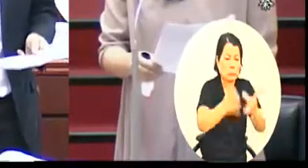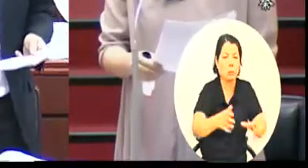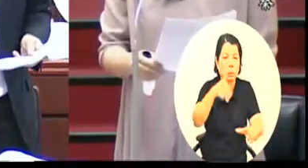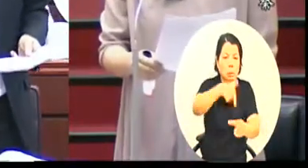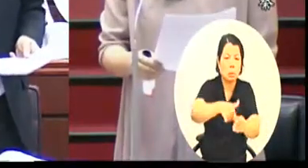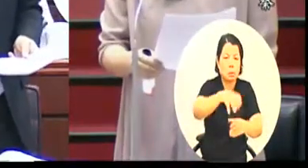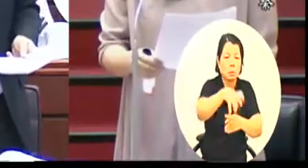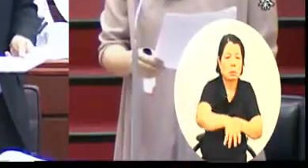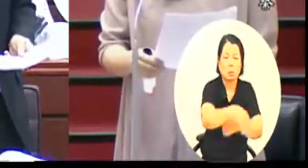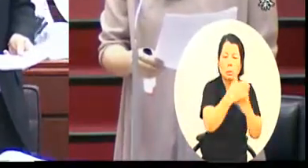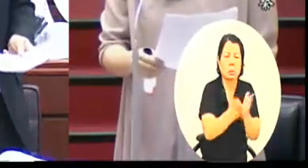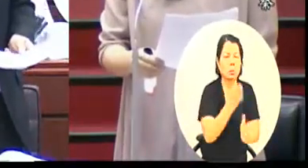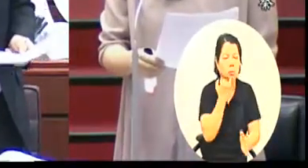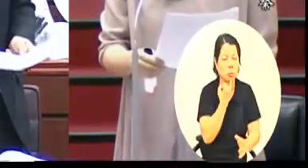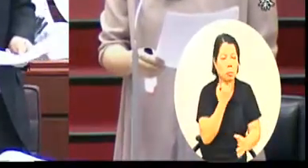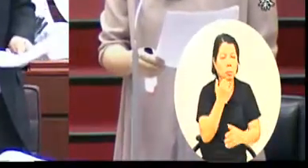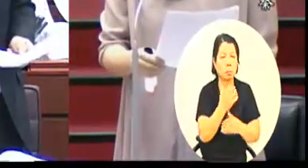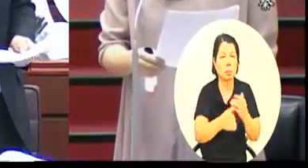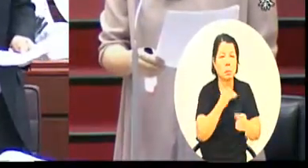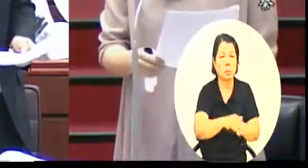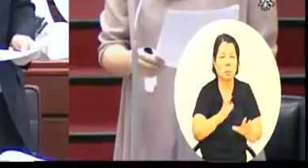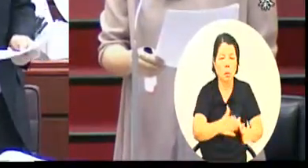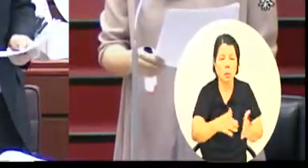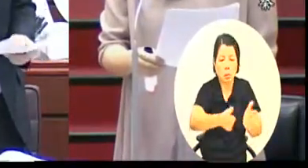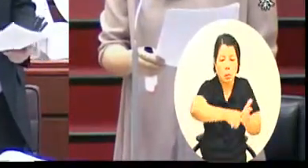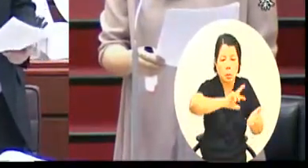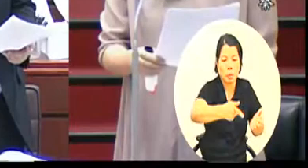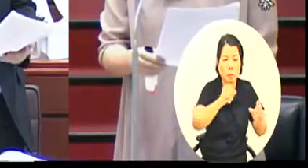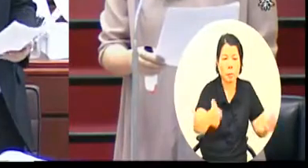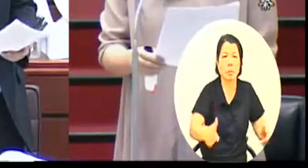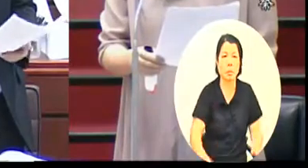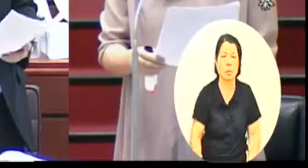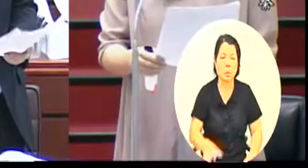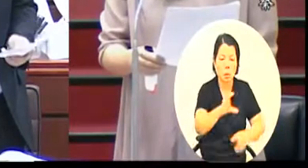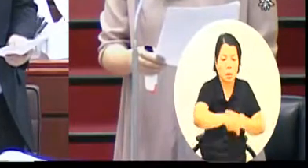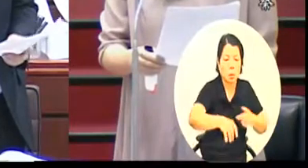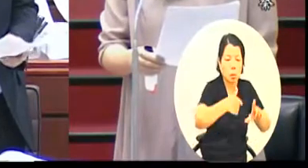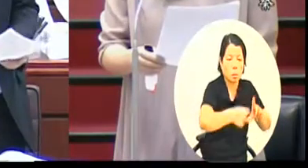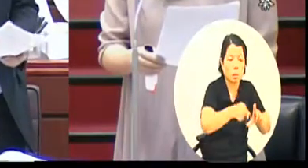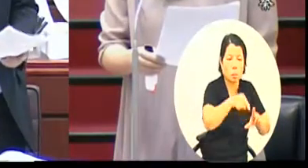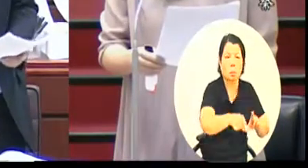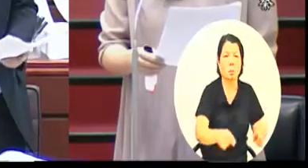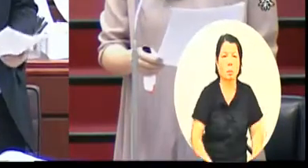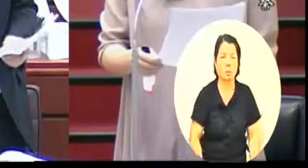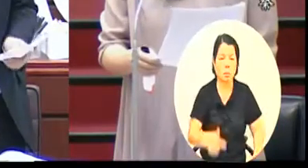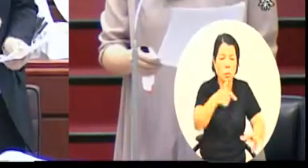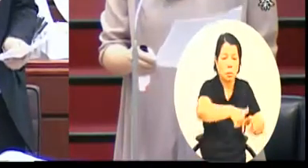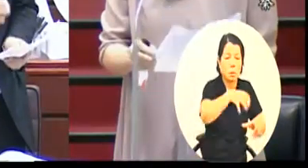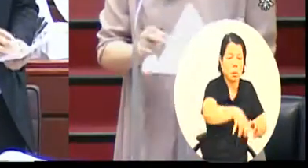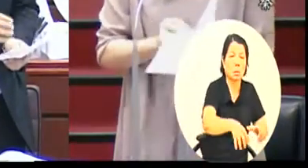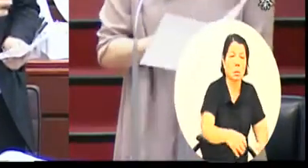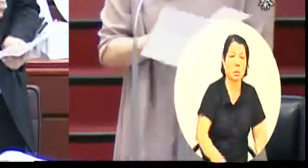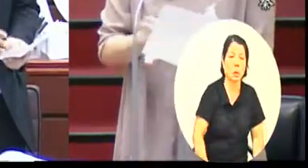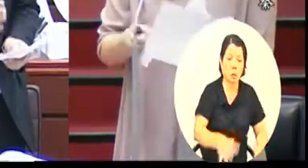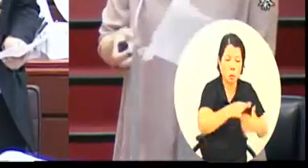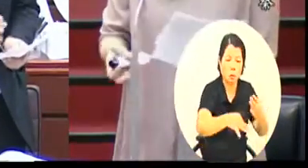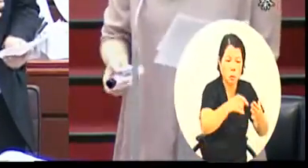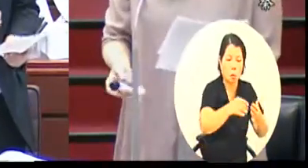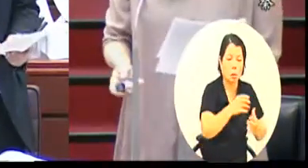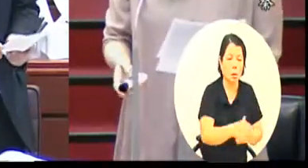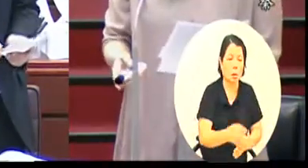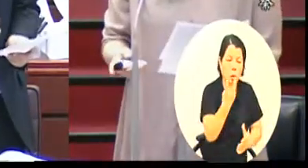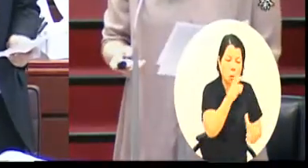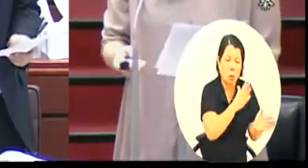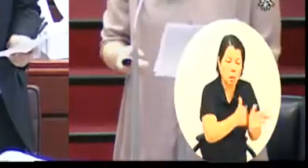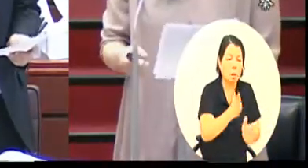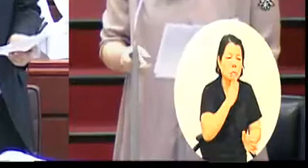立了啊。 首先我必须讲，它不是变更概念，它基本上还是农业区。第二个，它加油站设置管理规则，它是依照经发局依照经济